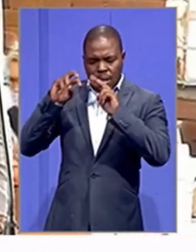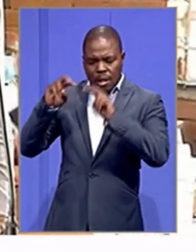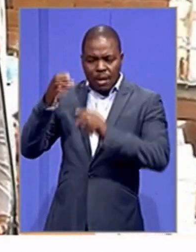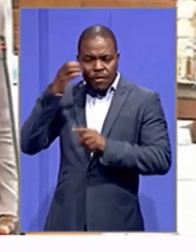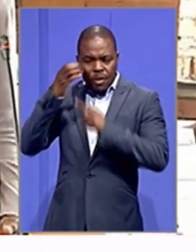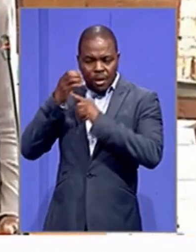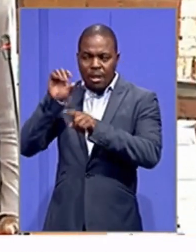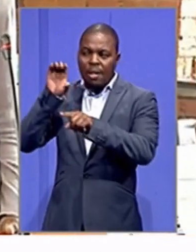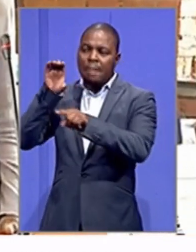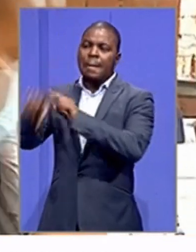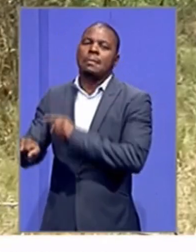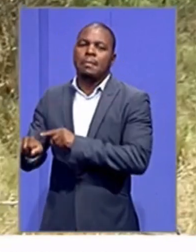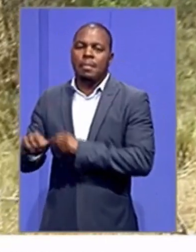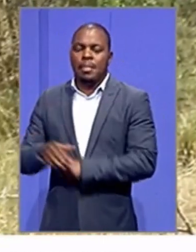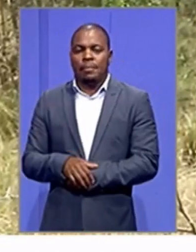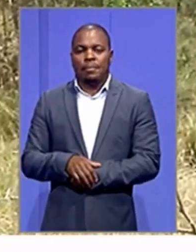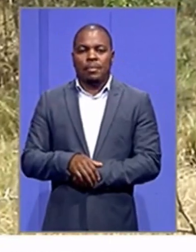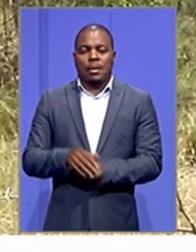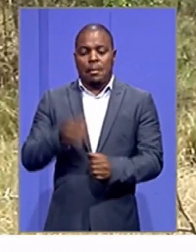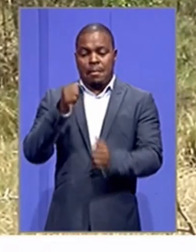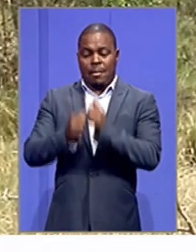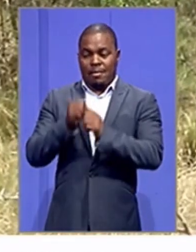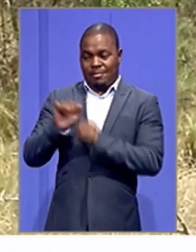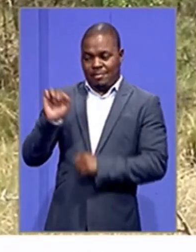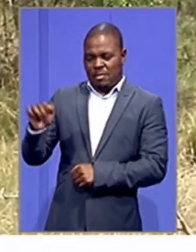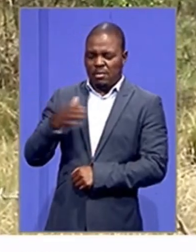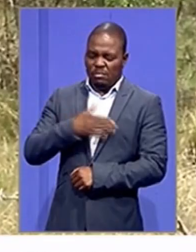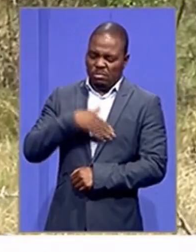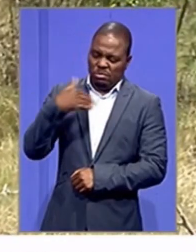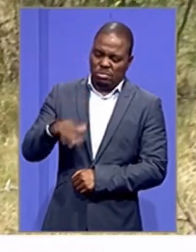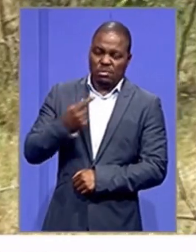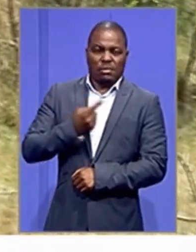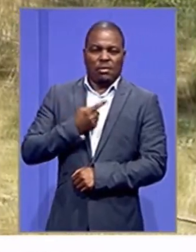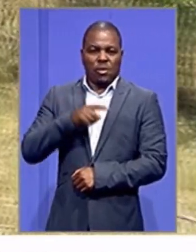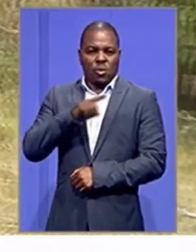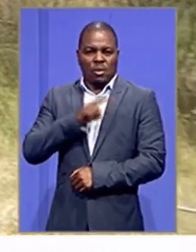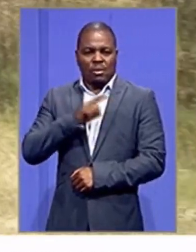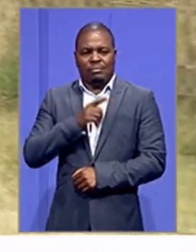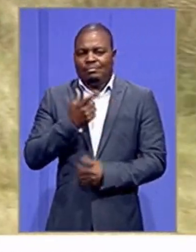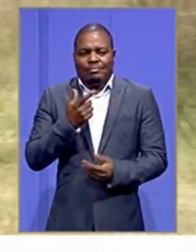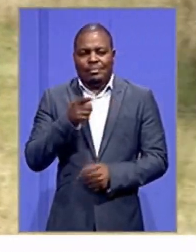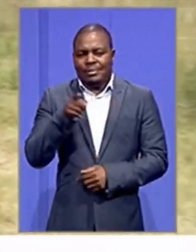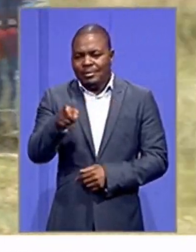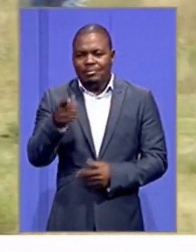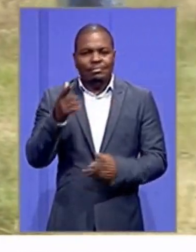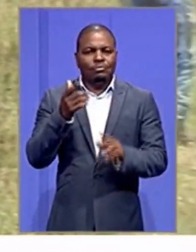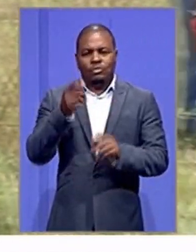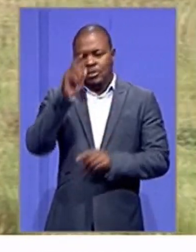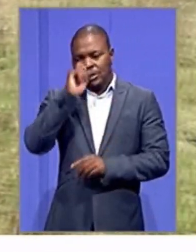morago ba mo swara. Morwarre wa Gumbo o re o kwešišitše bohloko kudu ke polao ya kgaetšedi ya gagwe.